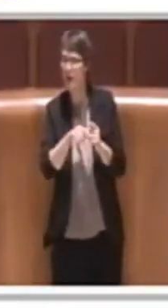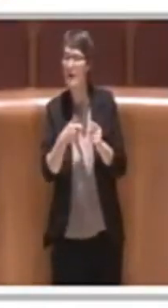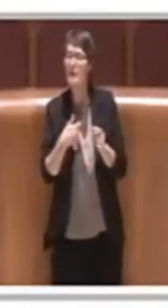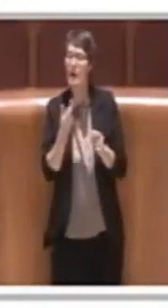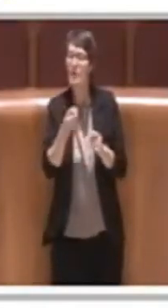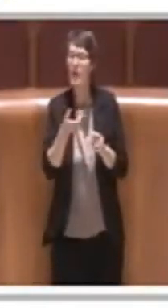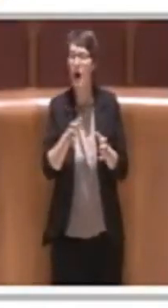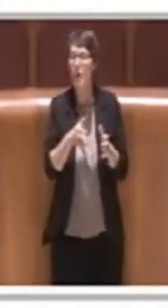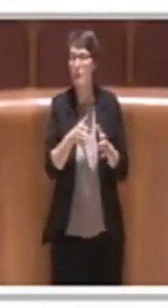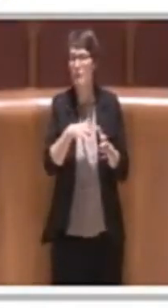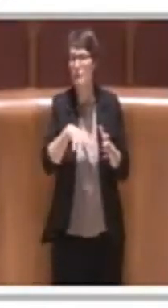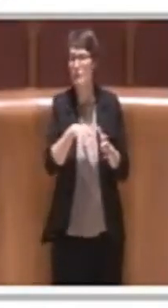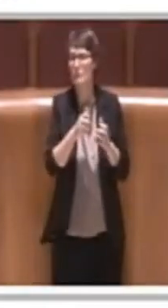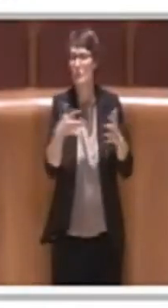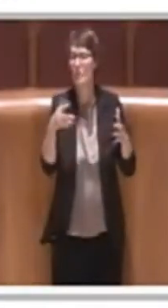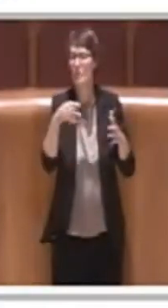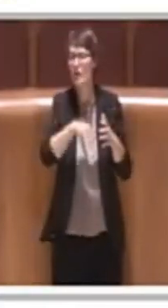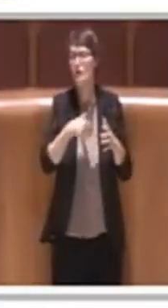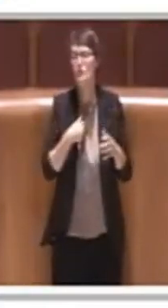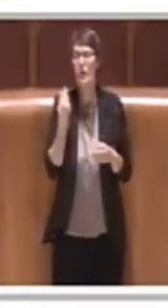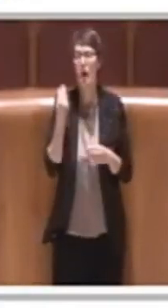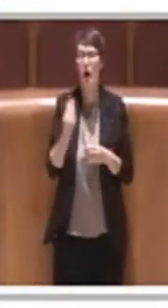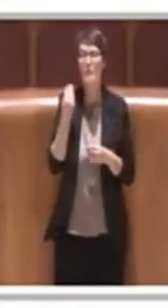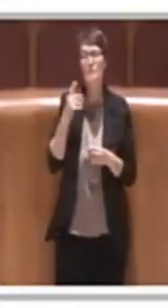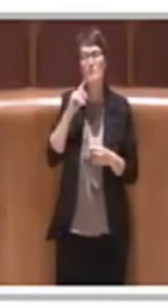ritiene che ci si debba astenere per fare dei